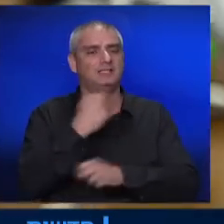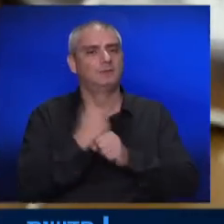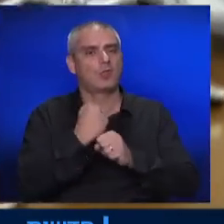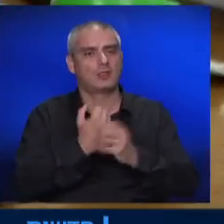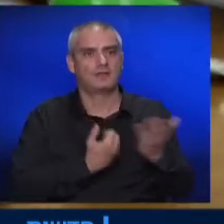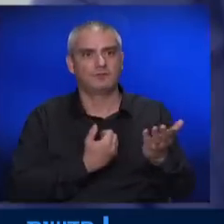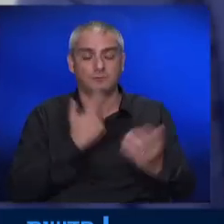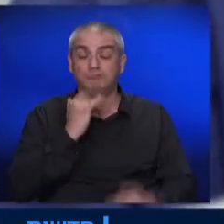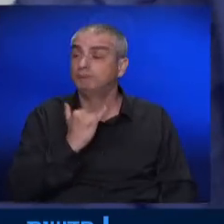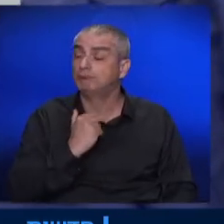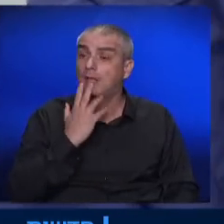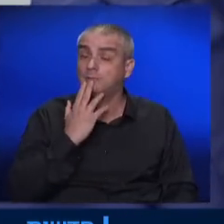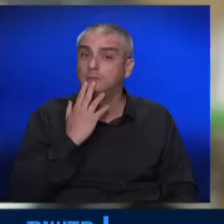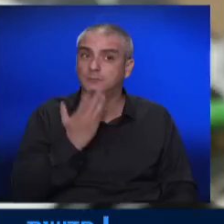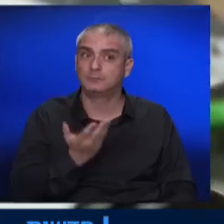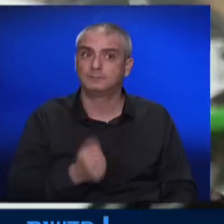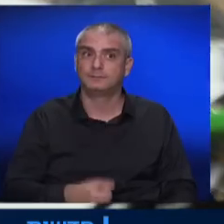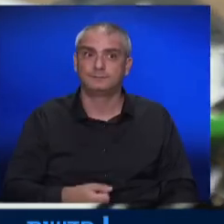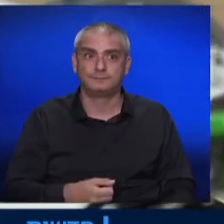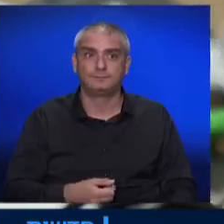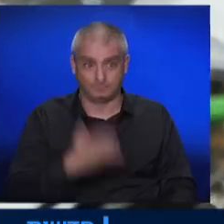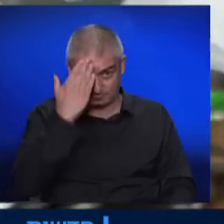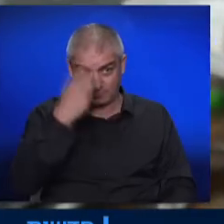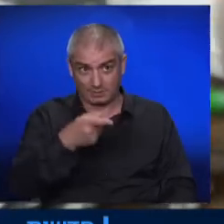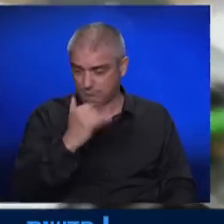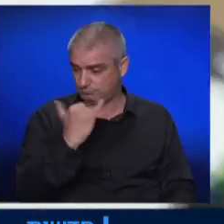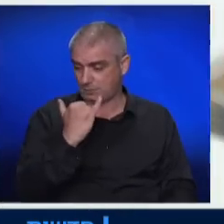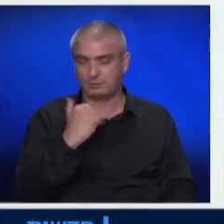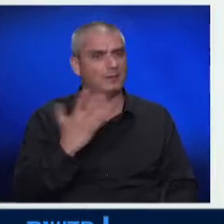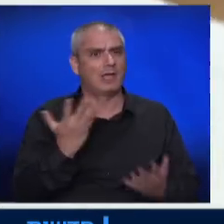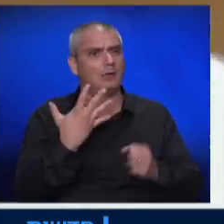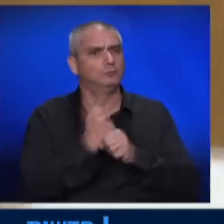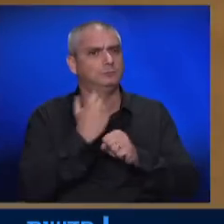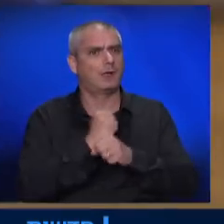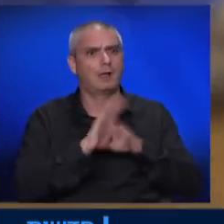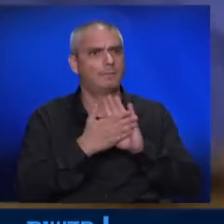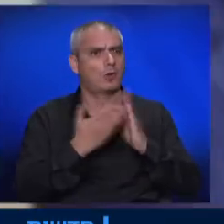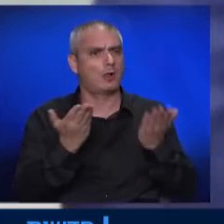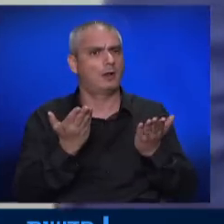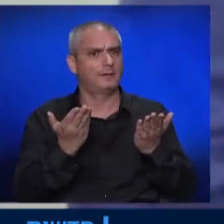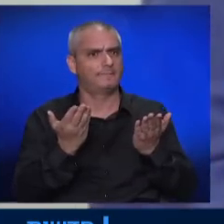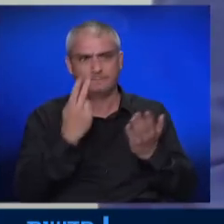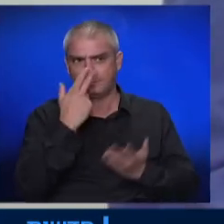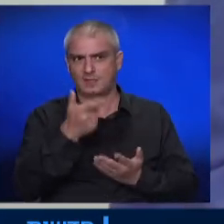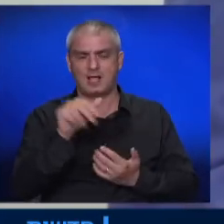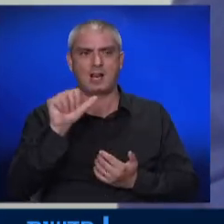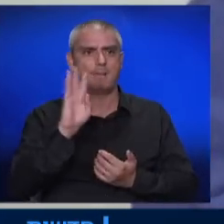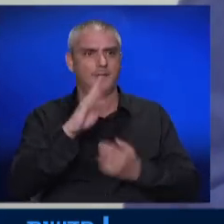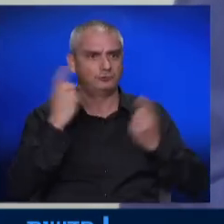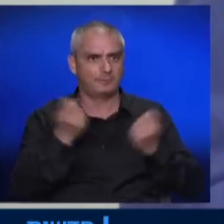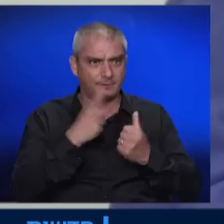עבודה. כן. מכיר אותו? כן. איך הוא זכה בכל הזה? תסתכל, אלבש